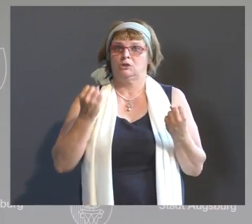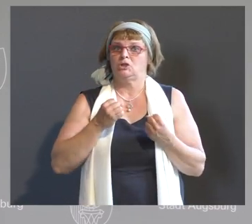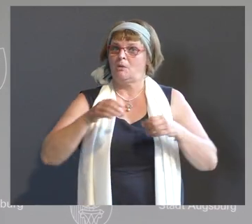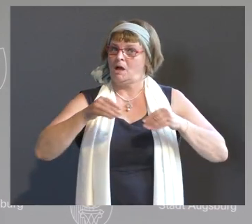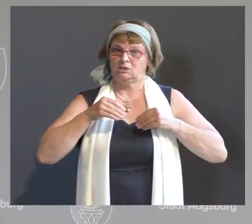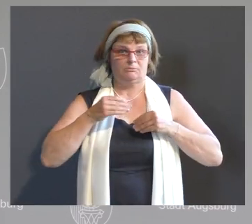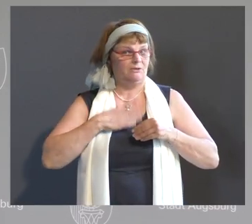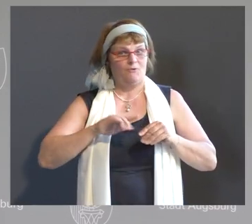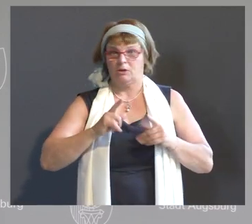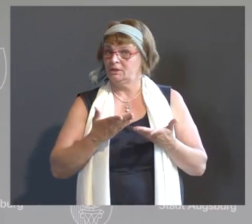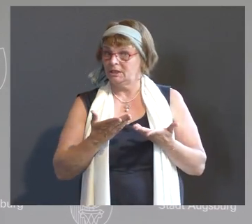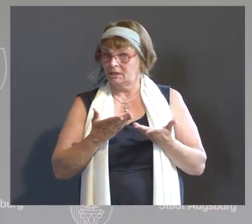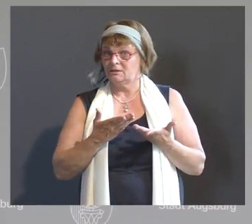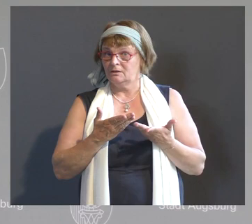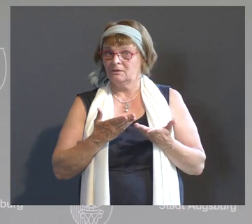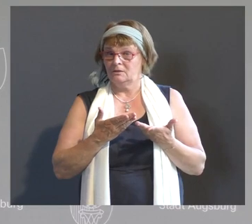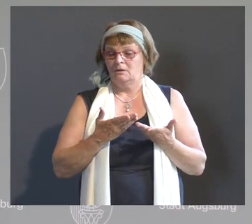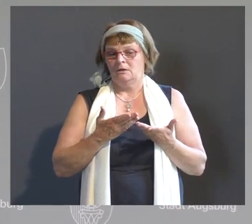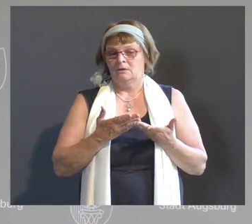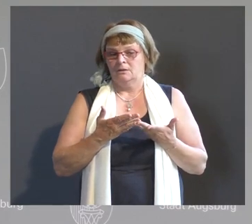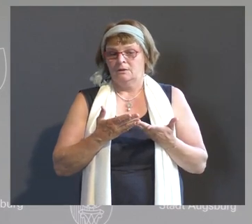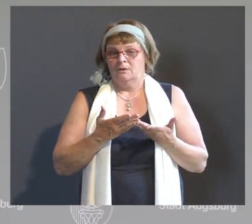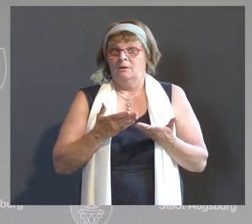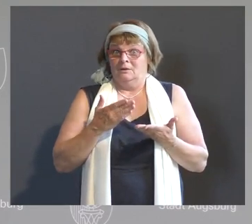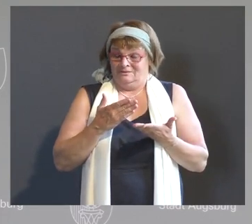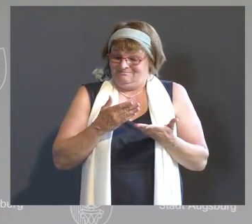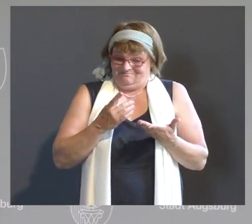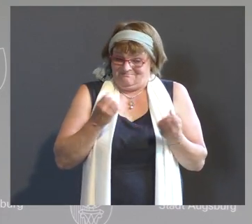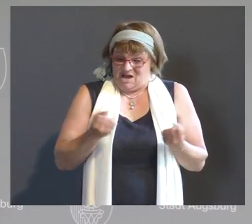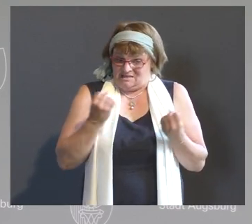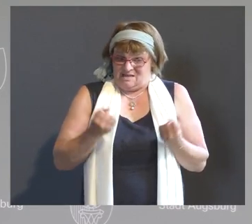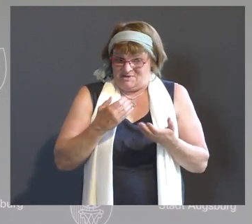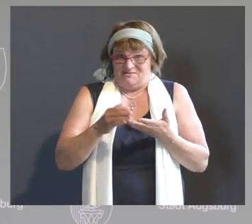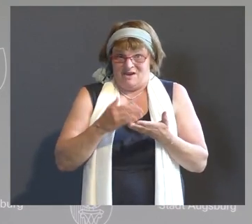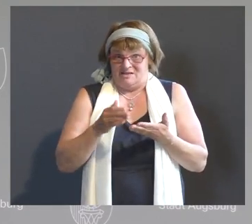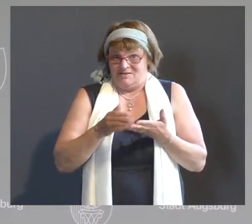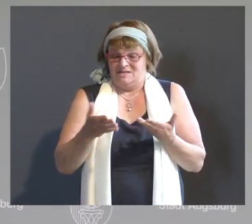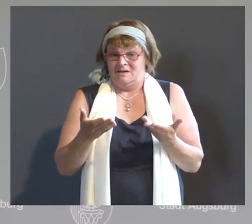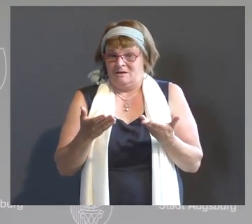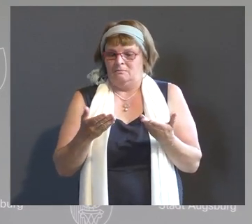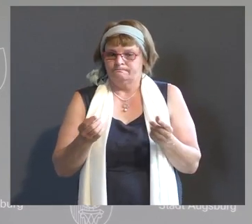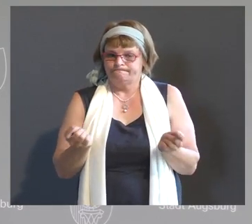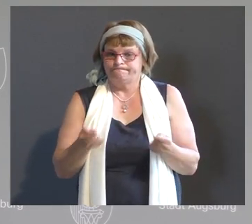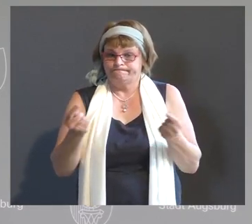die Aktivitäten, die vorgenommen wurden, fortzuführen. Es kam zu